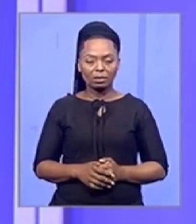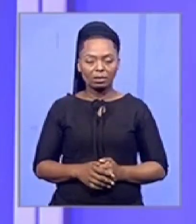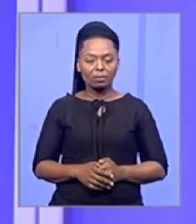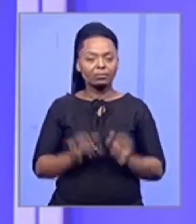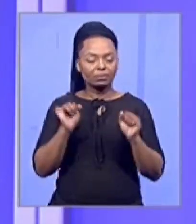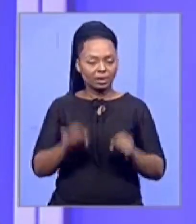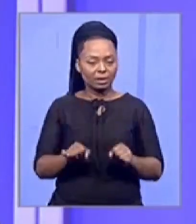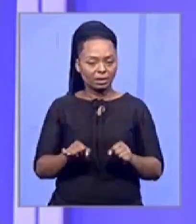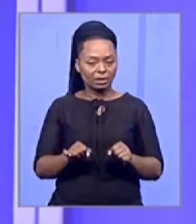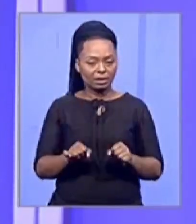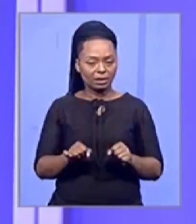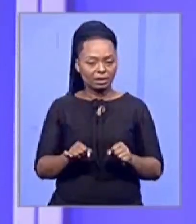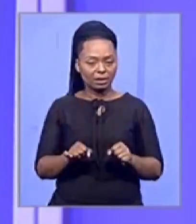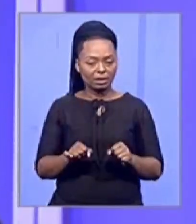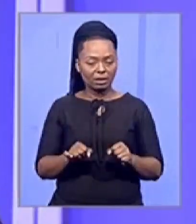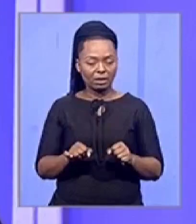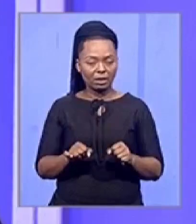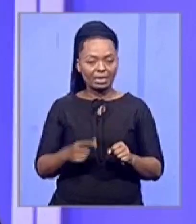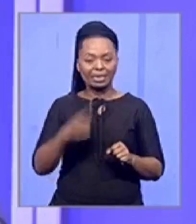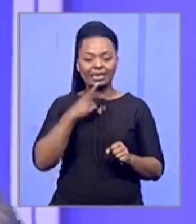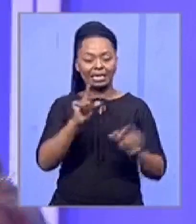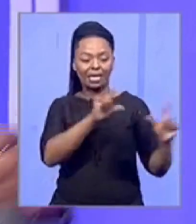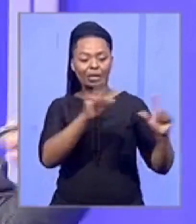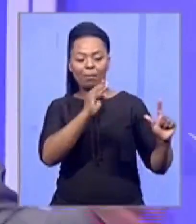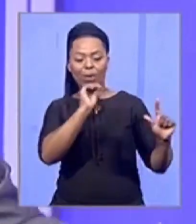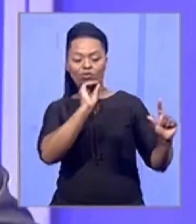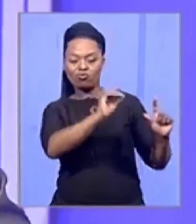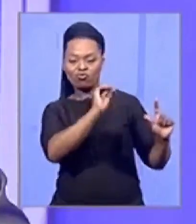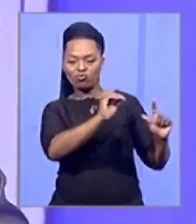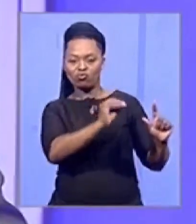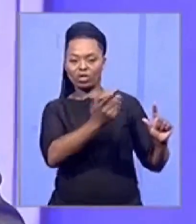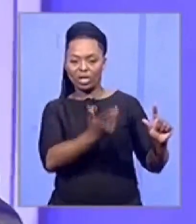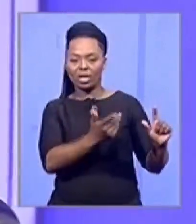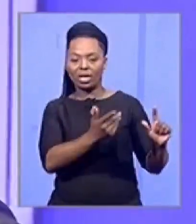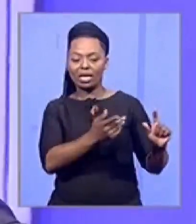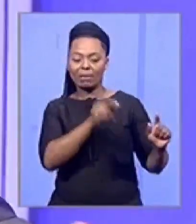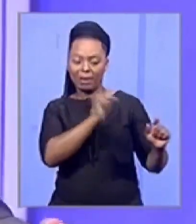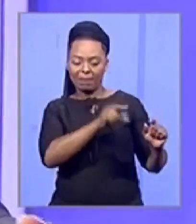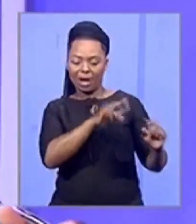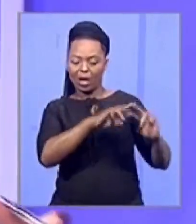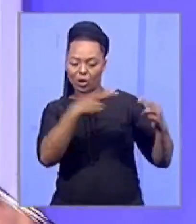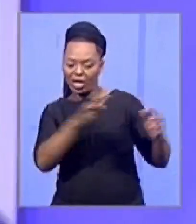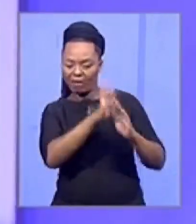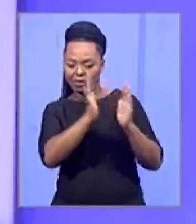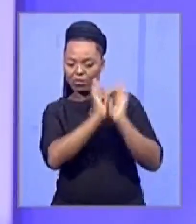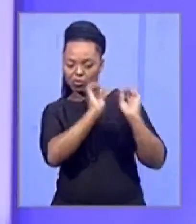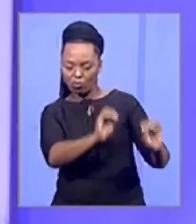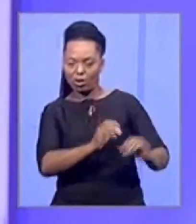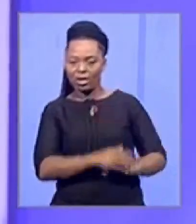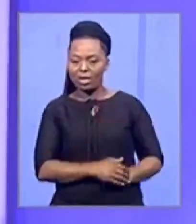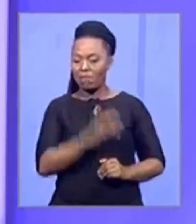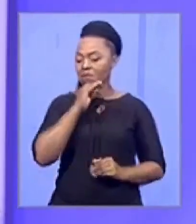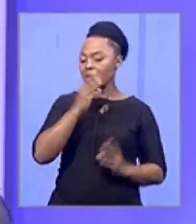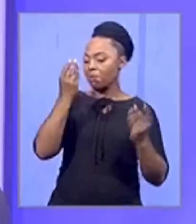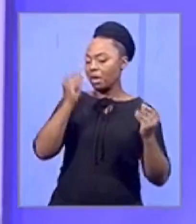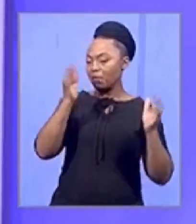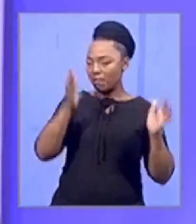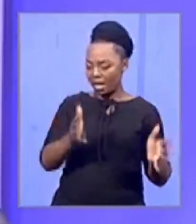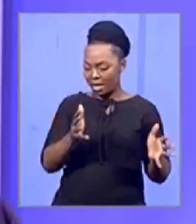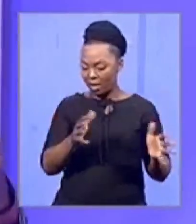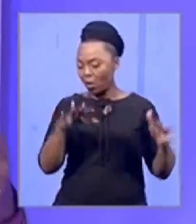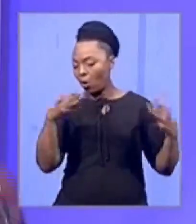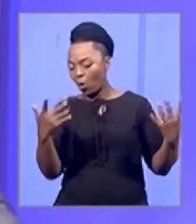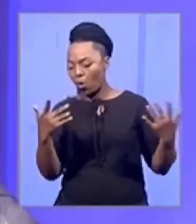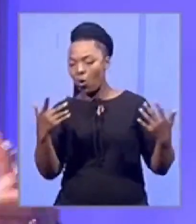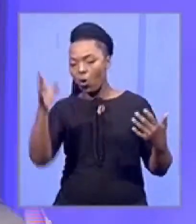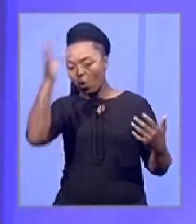ho lokile wa utlwa hore ba bua ka hore Sundowns na le tjhelete ke yone ba thusa hore ba sebetse hantle na ebe ke tjhelete fela kapa ke tsela eo